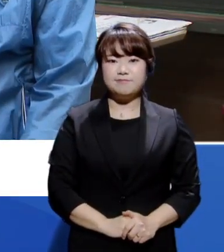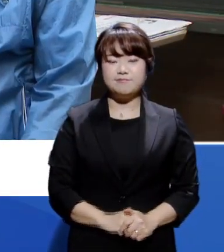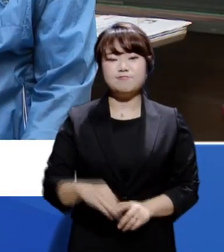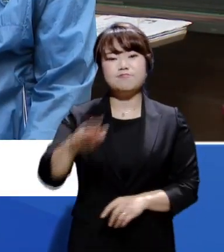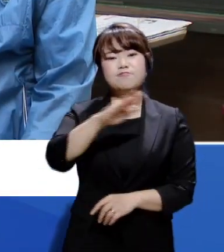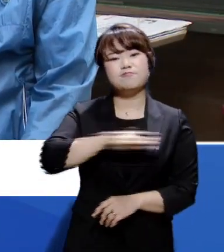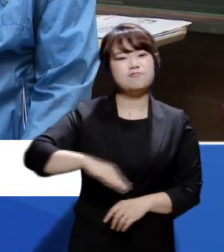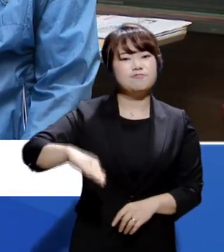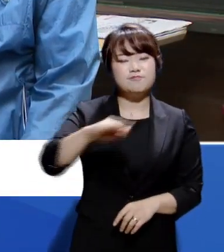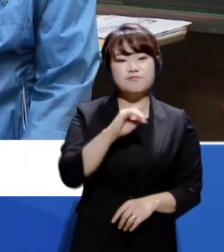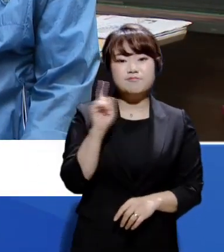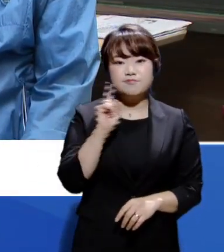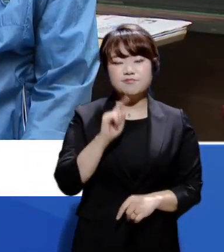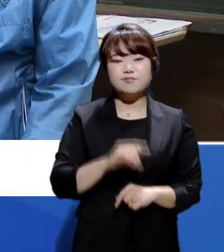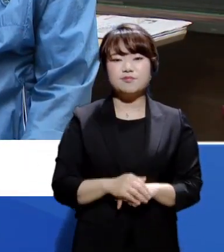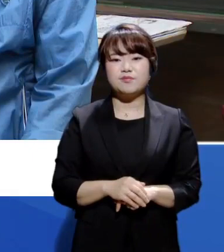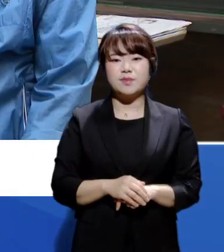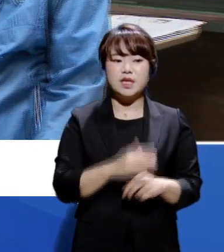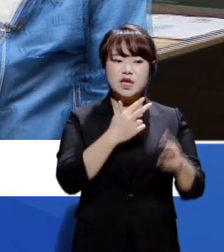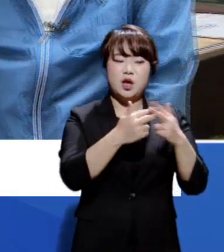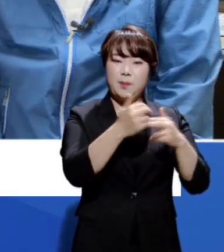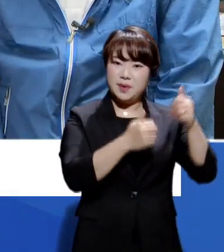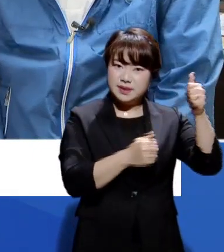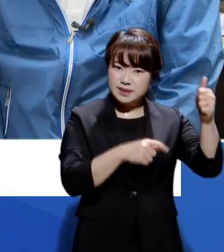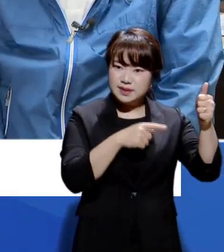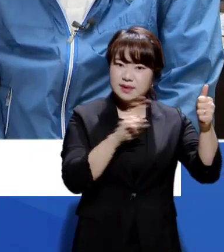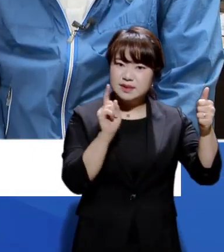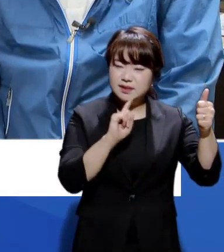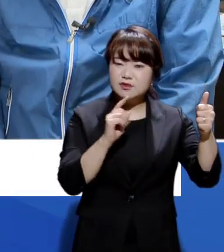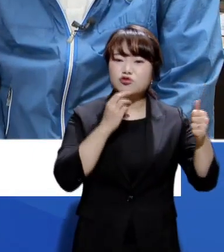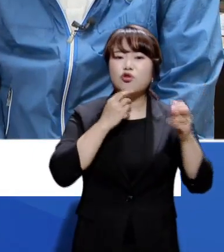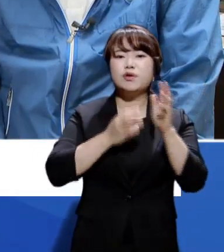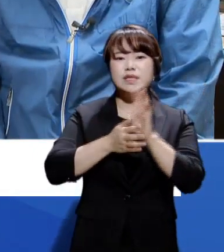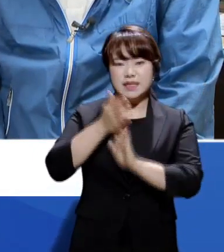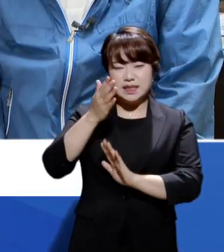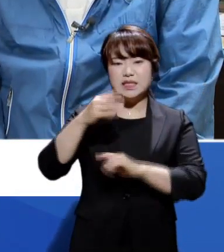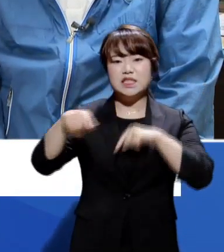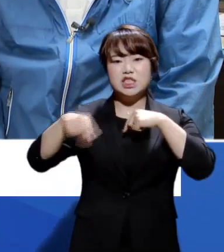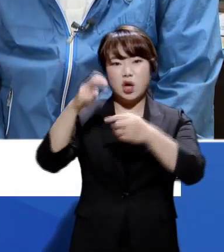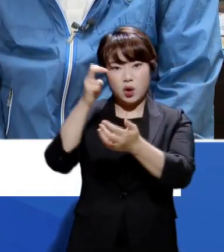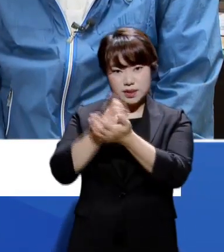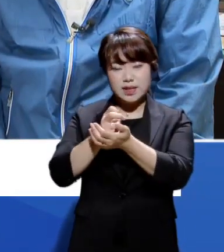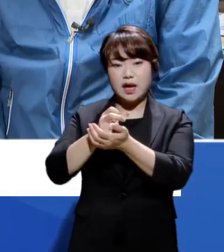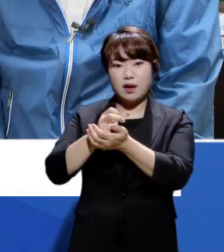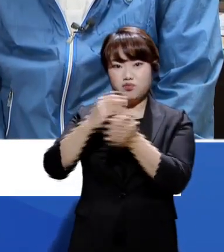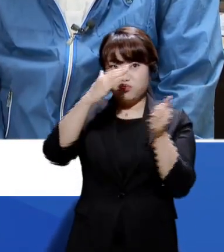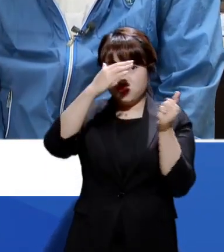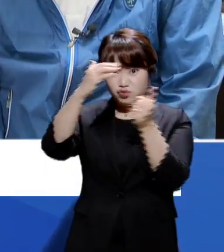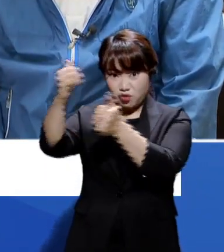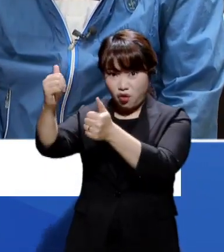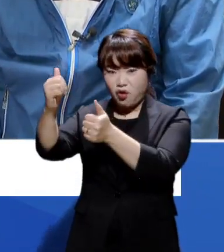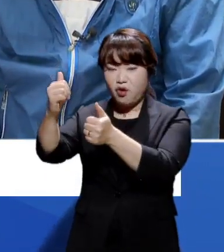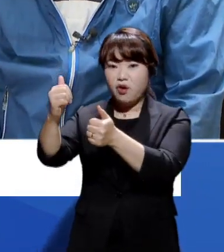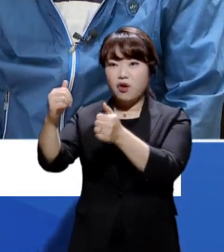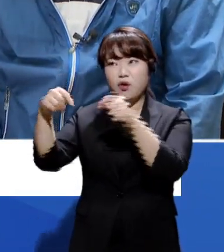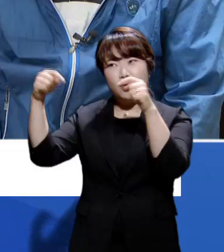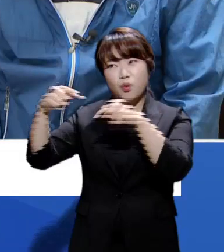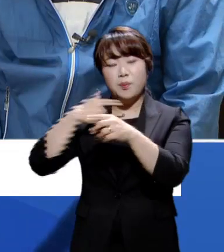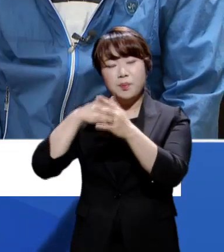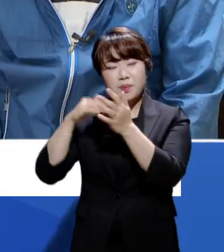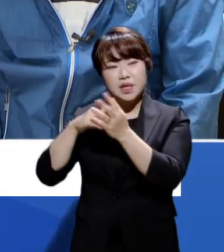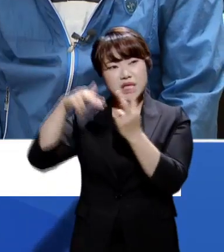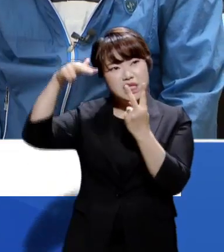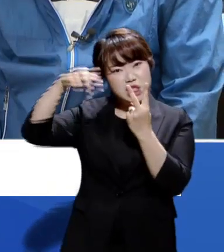저희는 우리 회장님이 서울시 정책과에 다녀오신 뒤에 한 2주 후